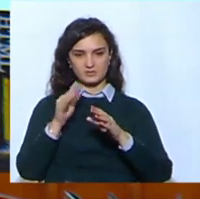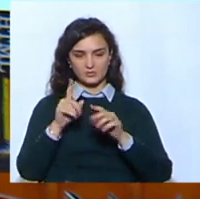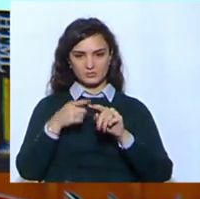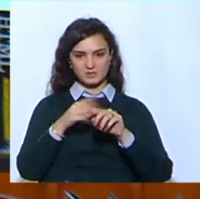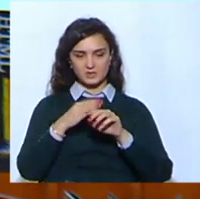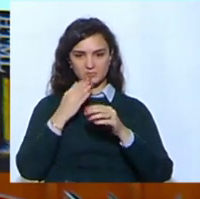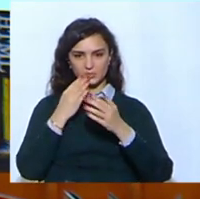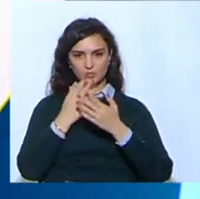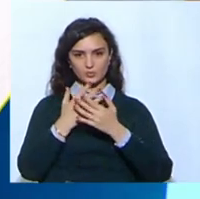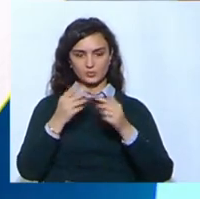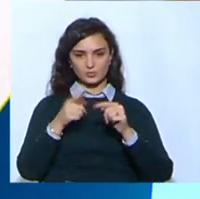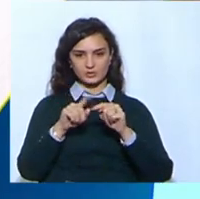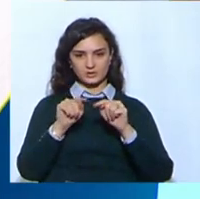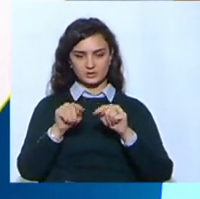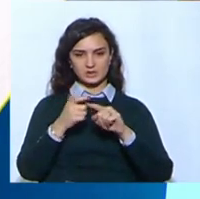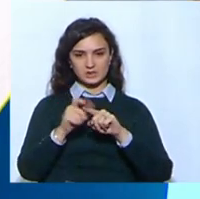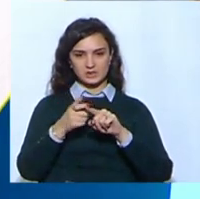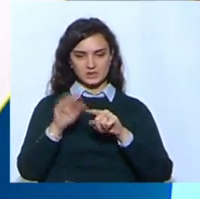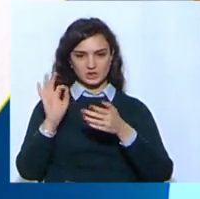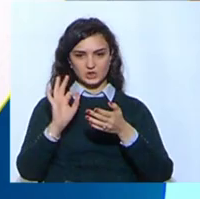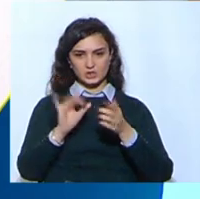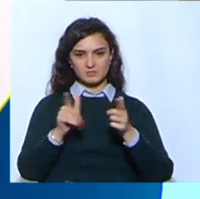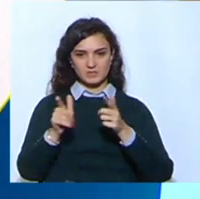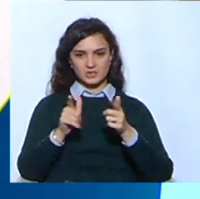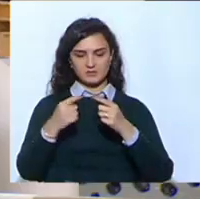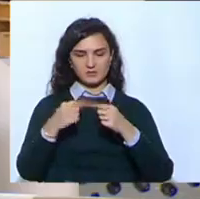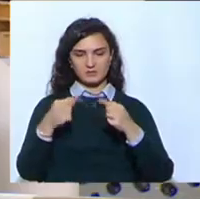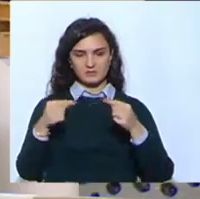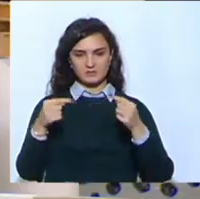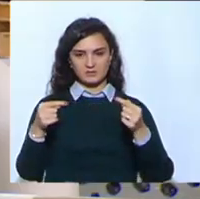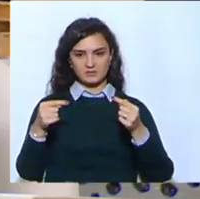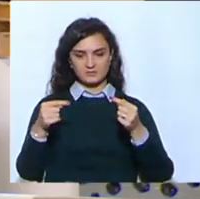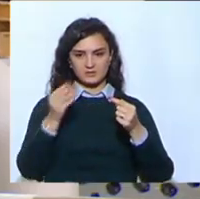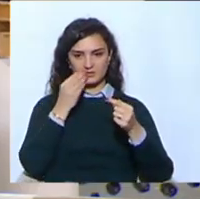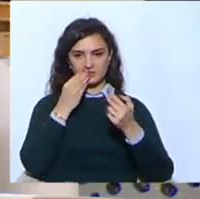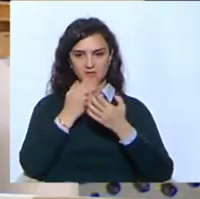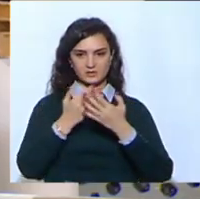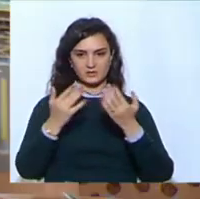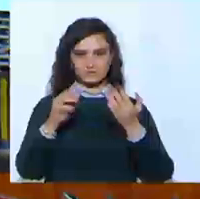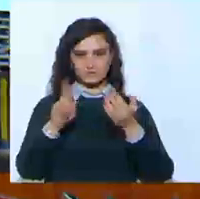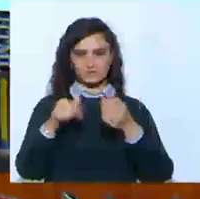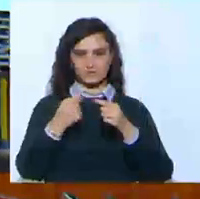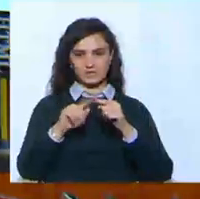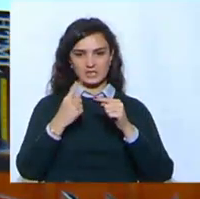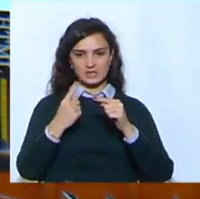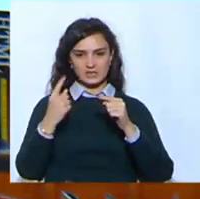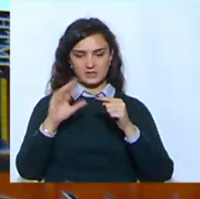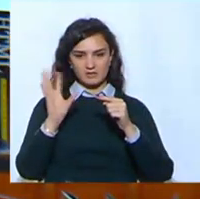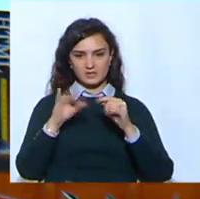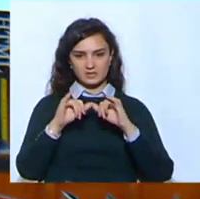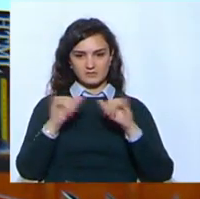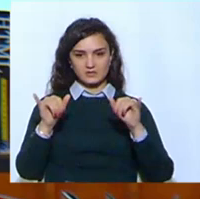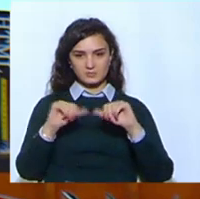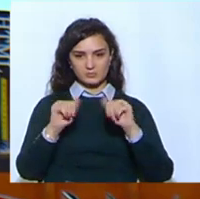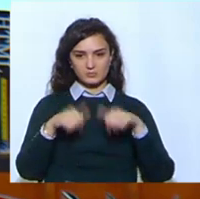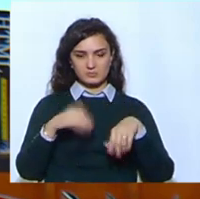არის პროდუქტი, რომლისგანაც ძალიან ხშირად ამზადებენ სხვადასხვა კერცს. და ერთ-ერთი ყველაზე გავრცელებული